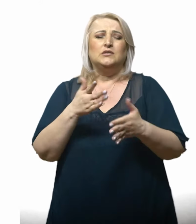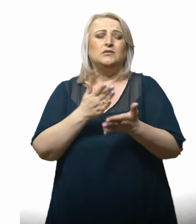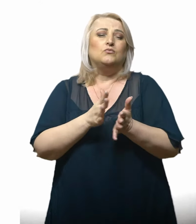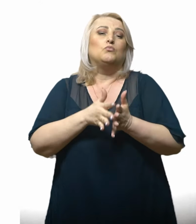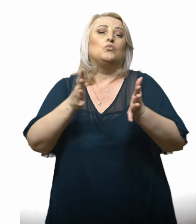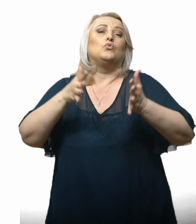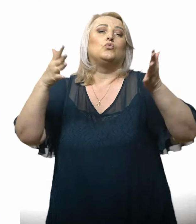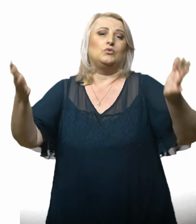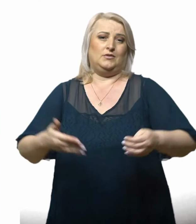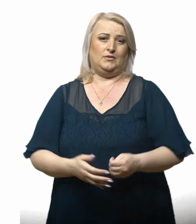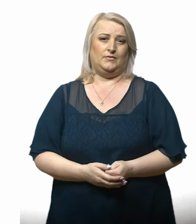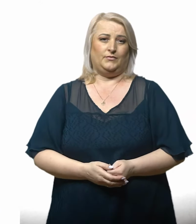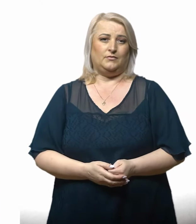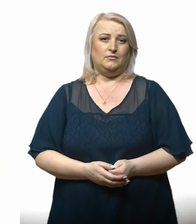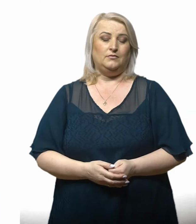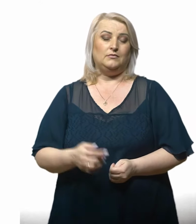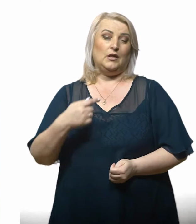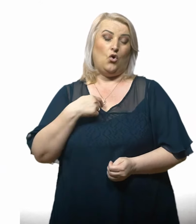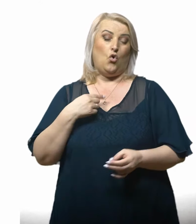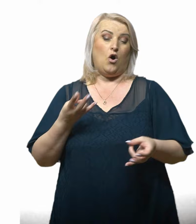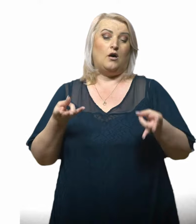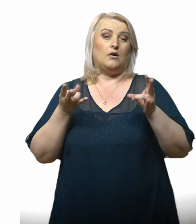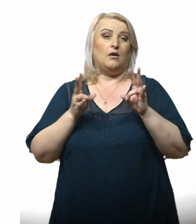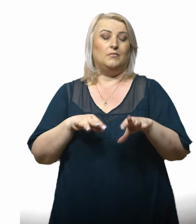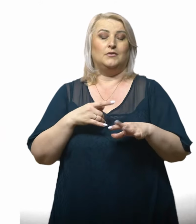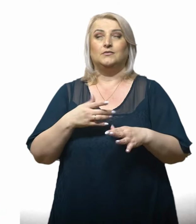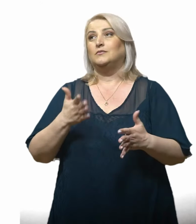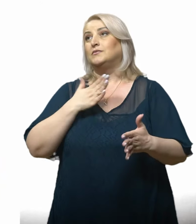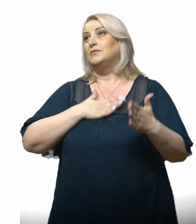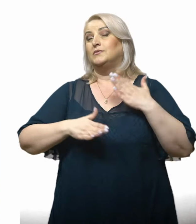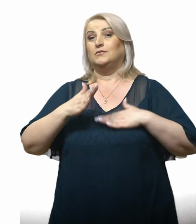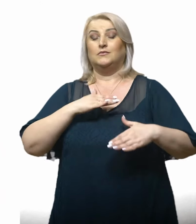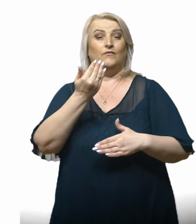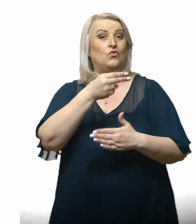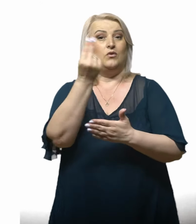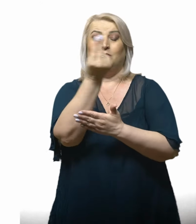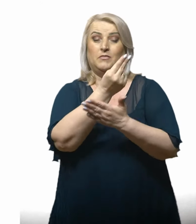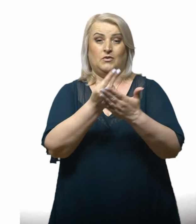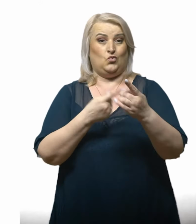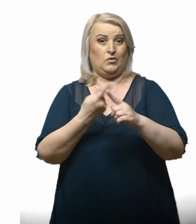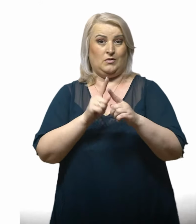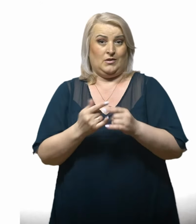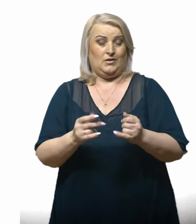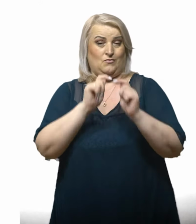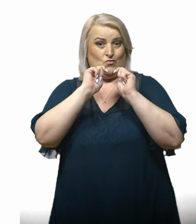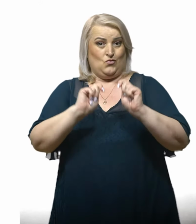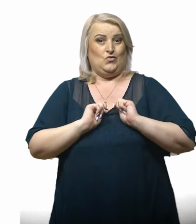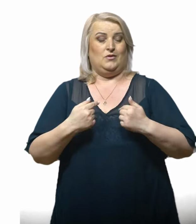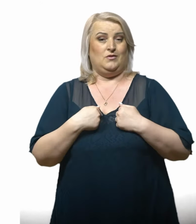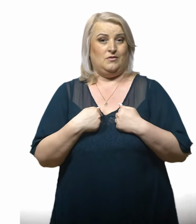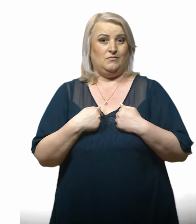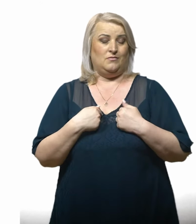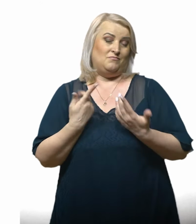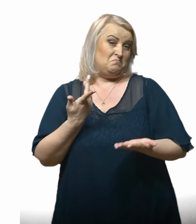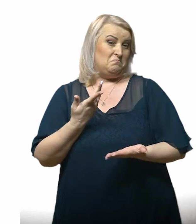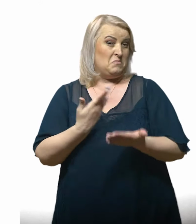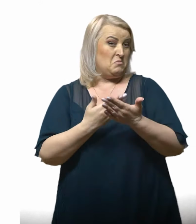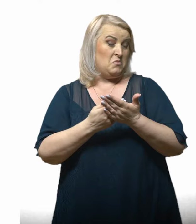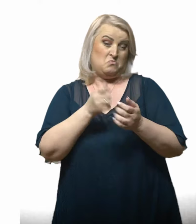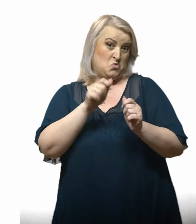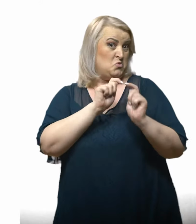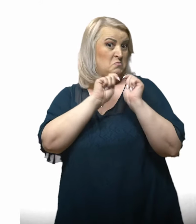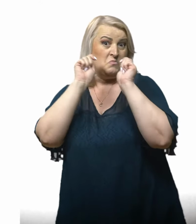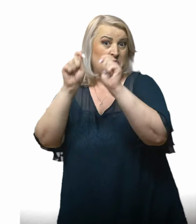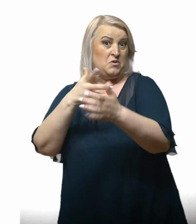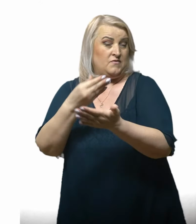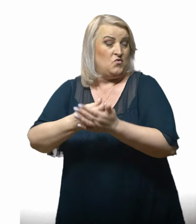multe. Am rămas încântat de pictura pe care ai făcut-o pentru mine. Ce zici de un cadou similar